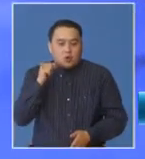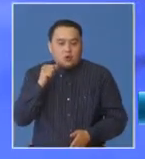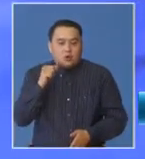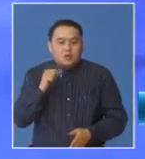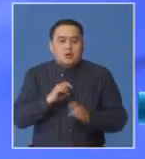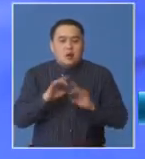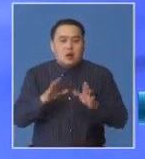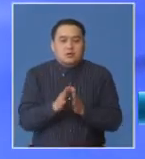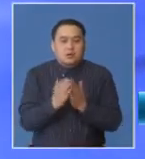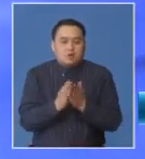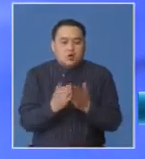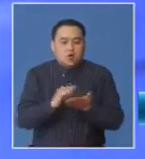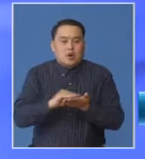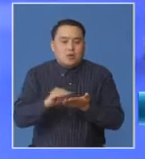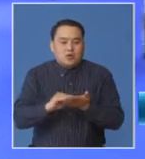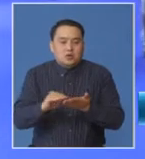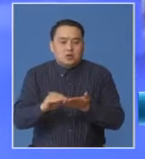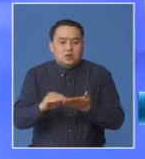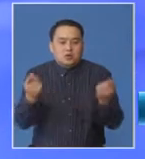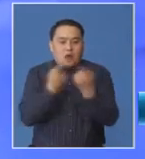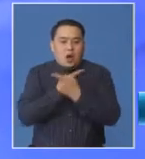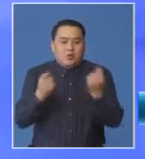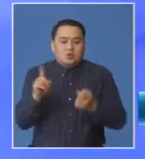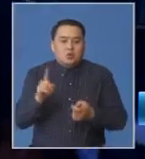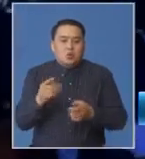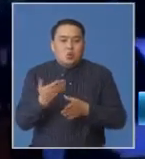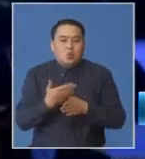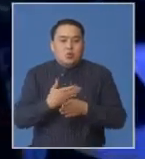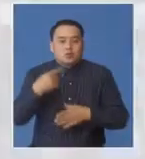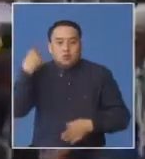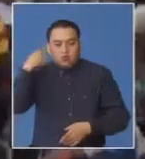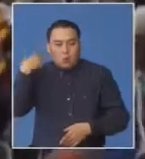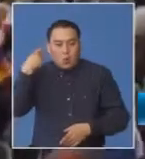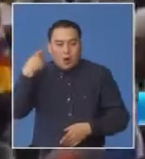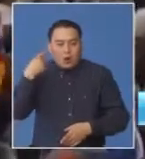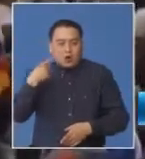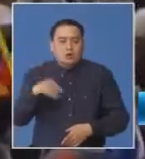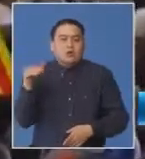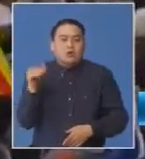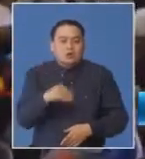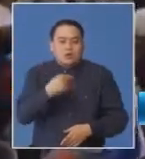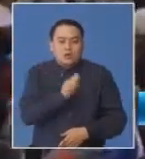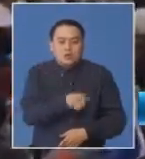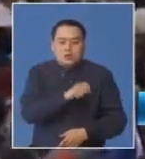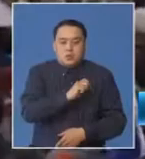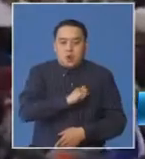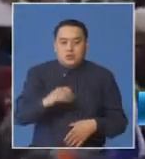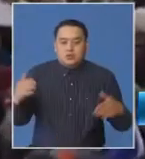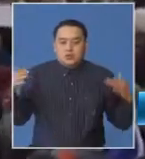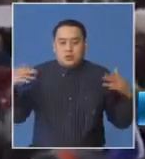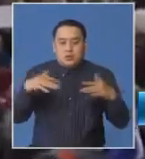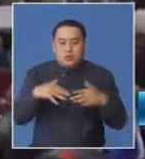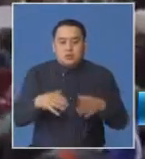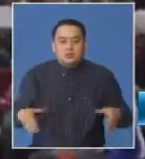для книги «Огонь и ярость», после чего Трамп заявил, что его советник сошел с ума. Тысячи каталонцев собрались в Барселоне, чтобы потребовать